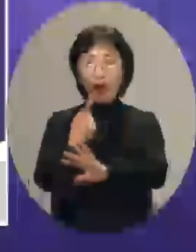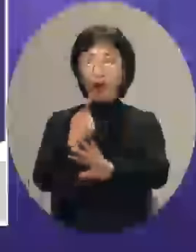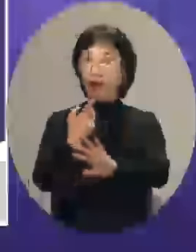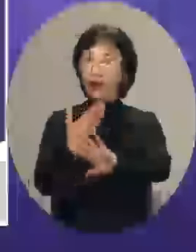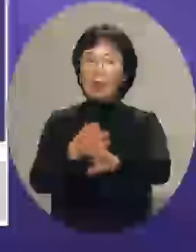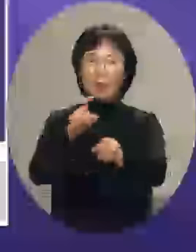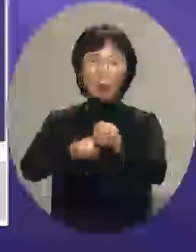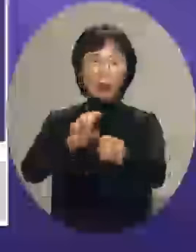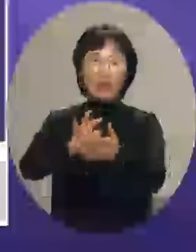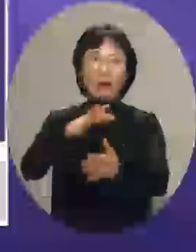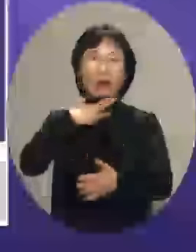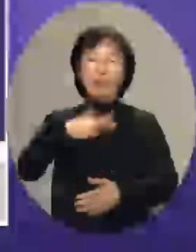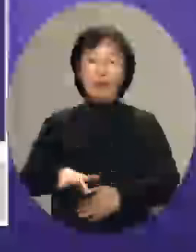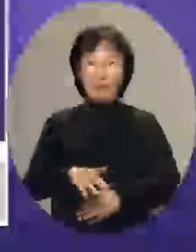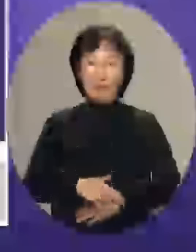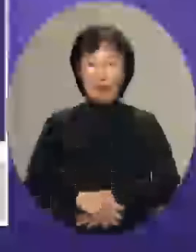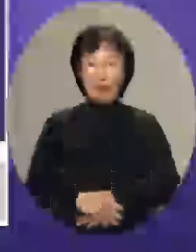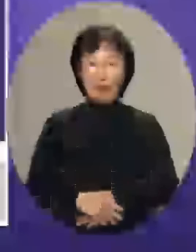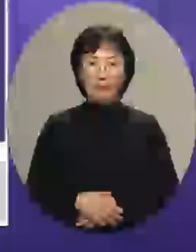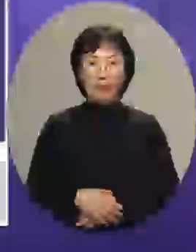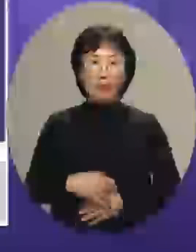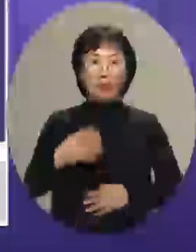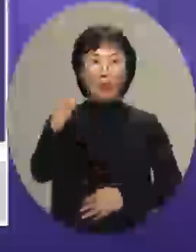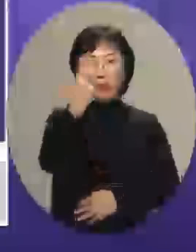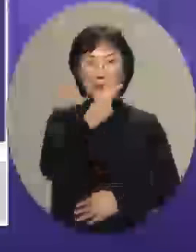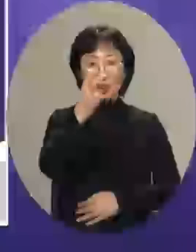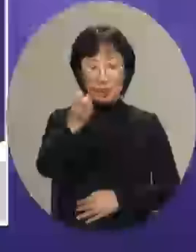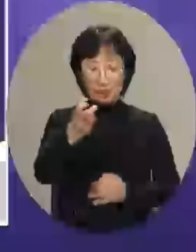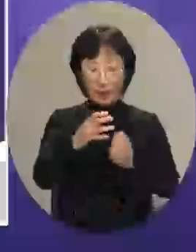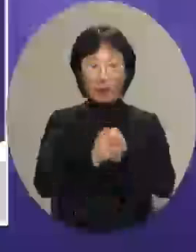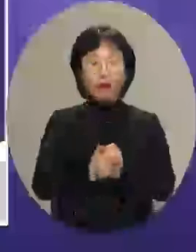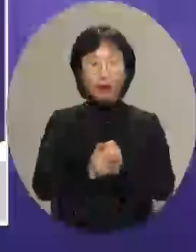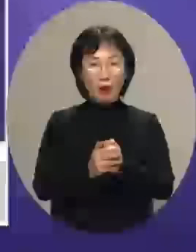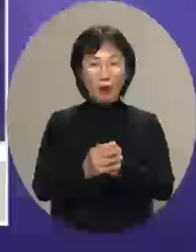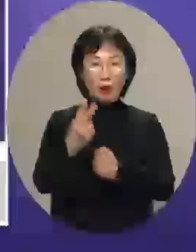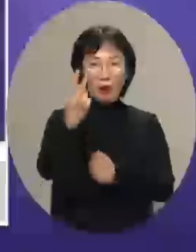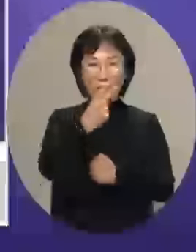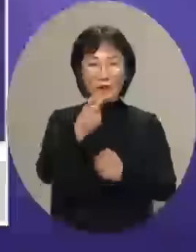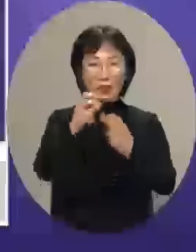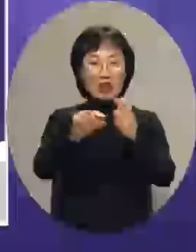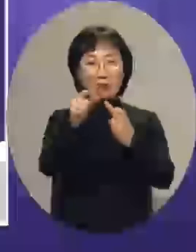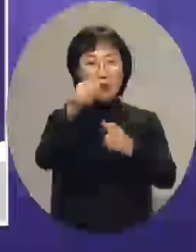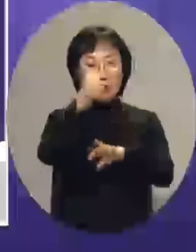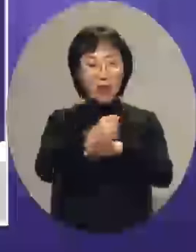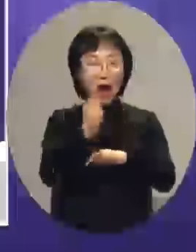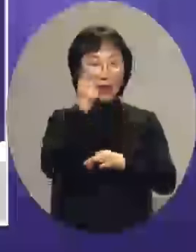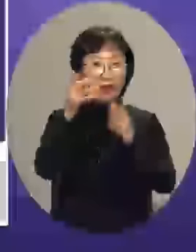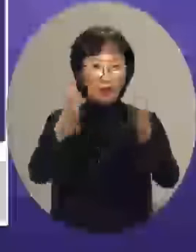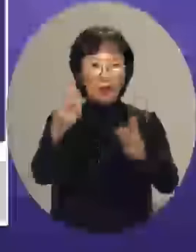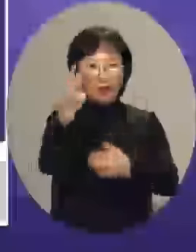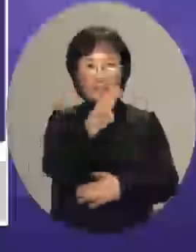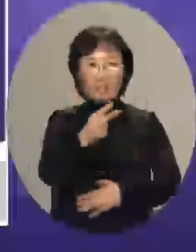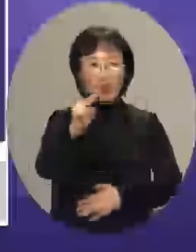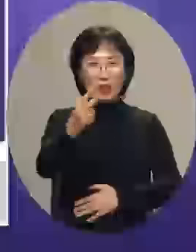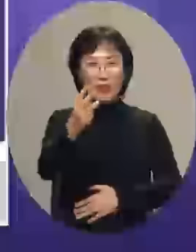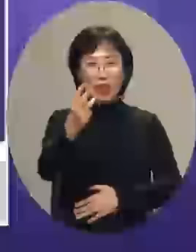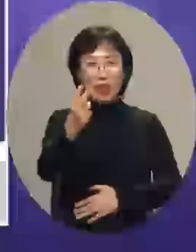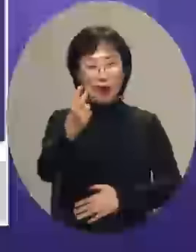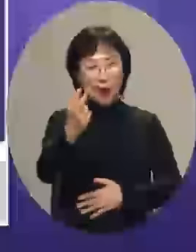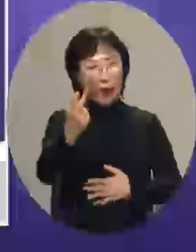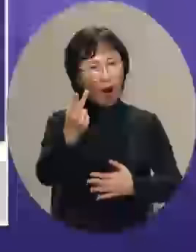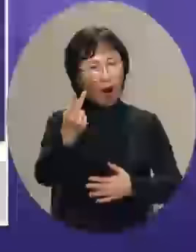수 2021년 12월에는 한 달에만 2,364만 원을 쓰셨어요. 이것은 몰아쓰기인데